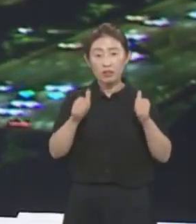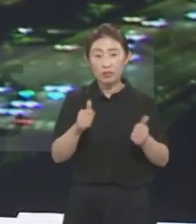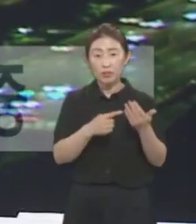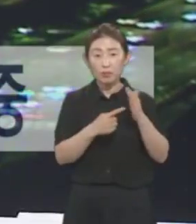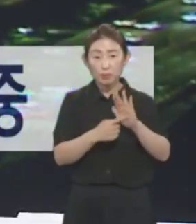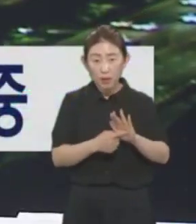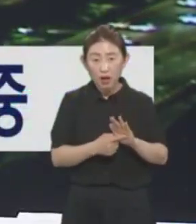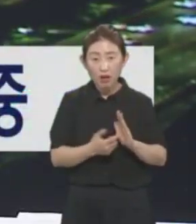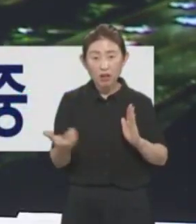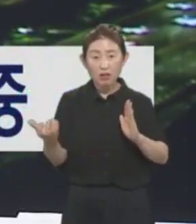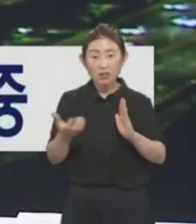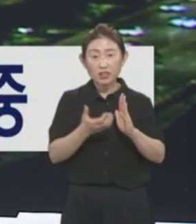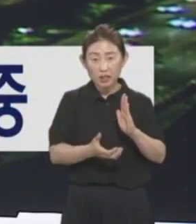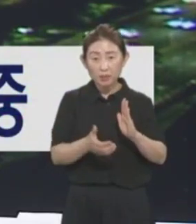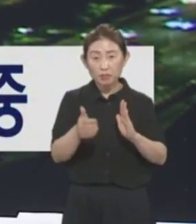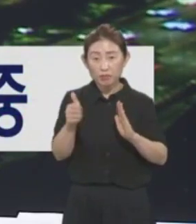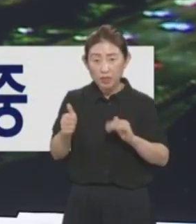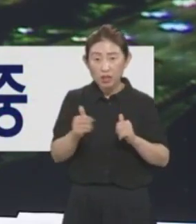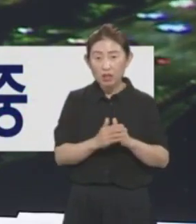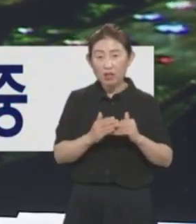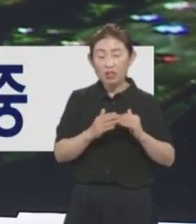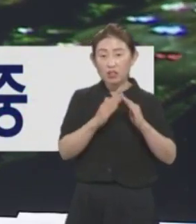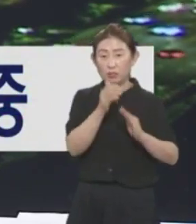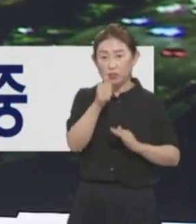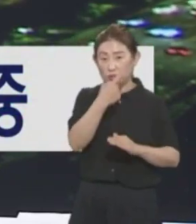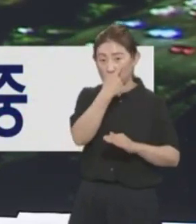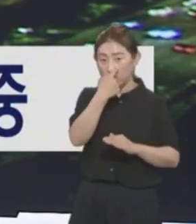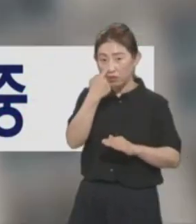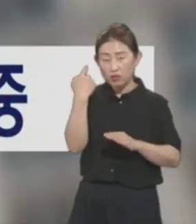대전지법 형사 항소 3부는 세입자에게